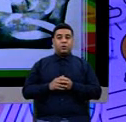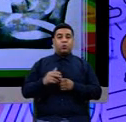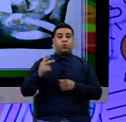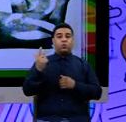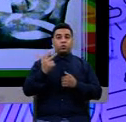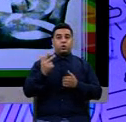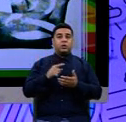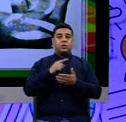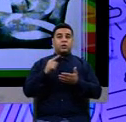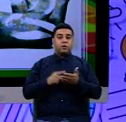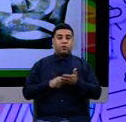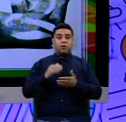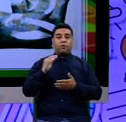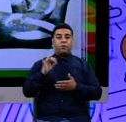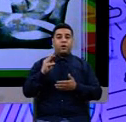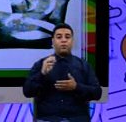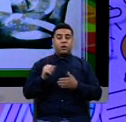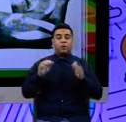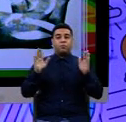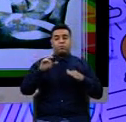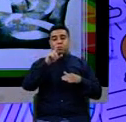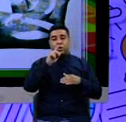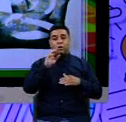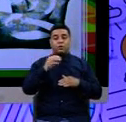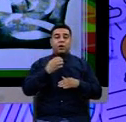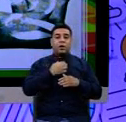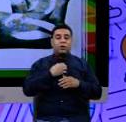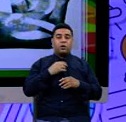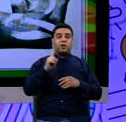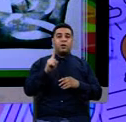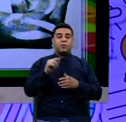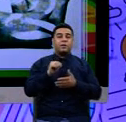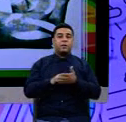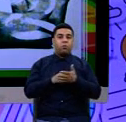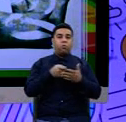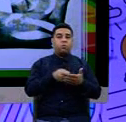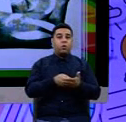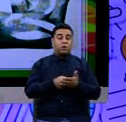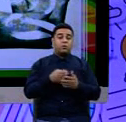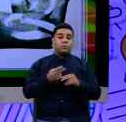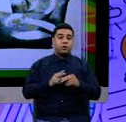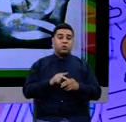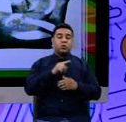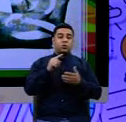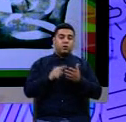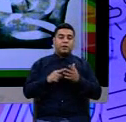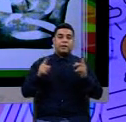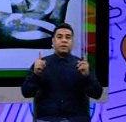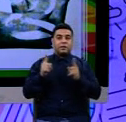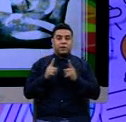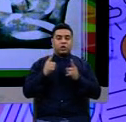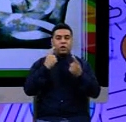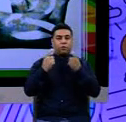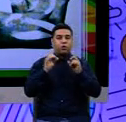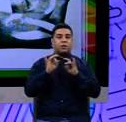3-chi savol. Fermada parranda va hayvonlarni nima uchun boqamiz? Ushbu savolga esa qisqacha